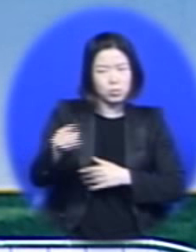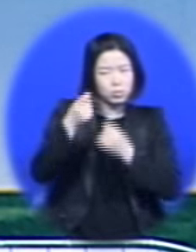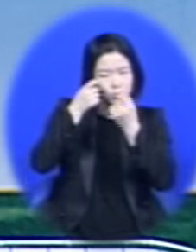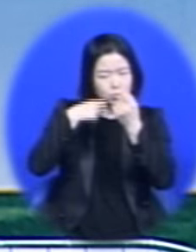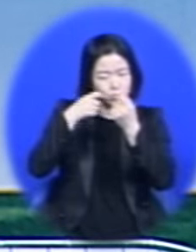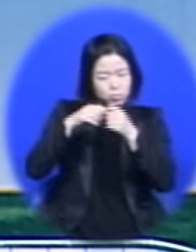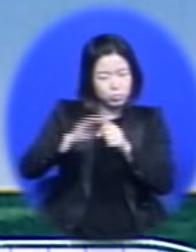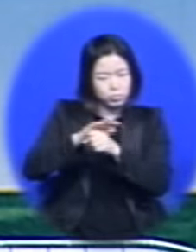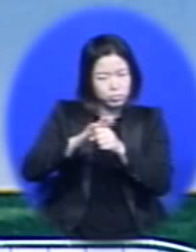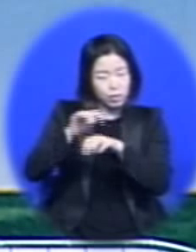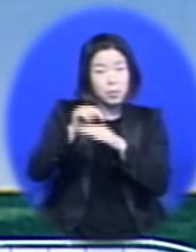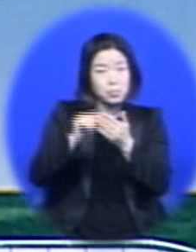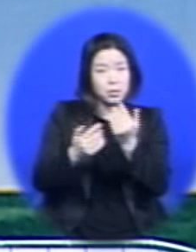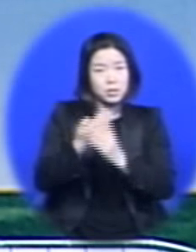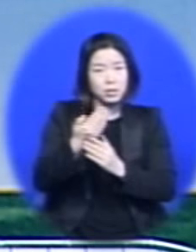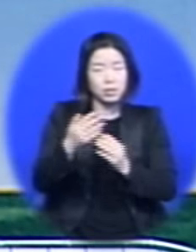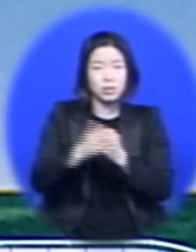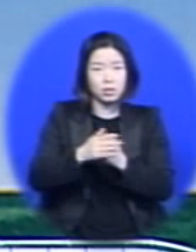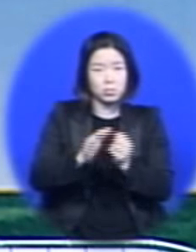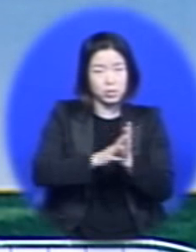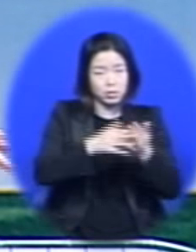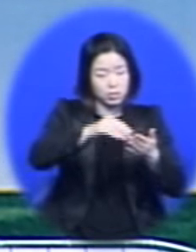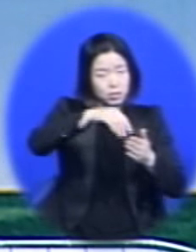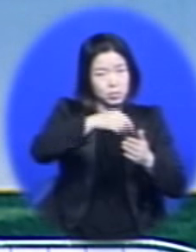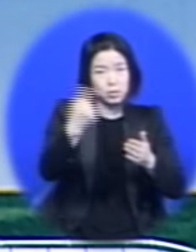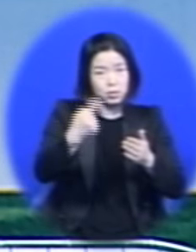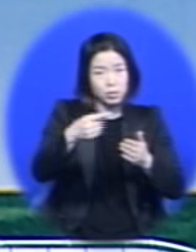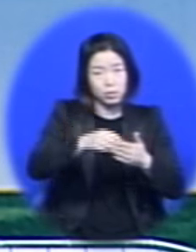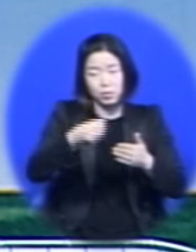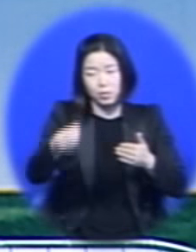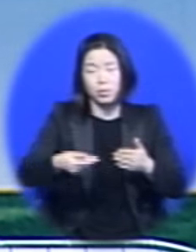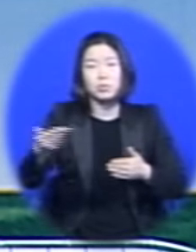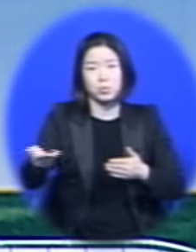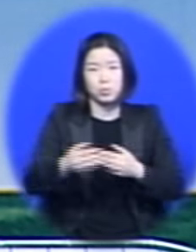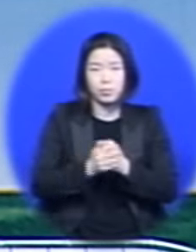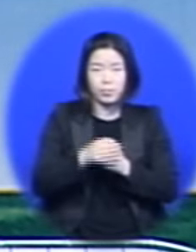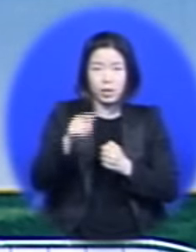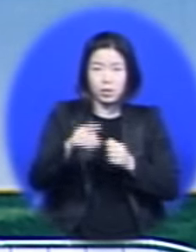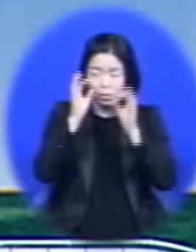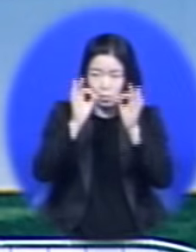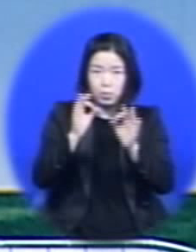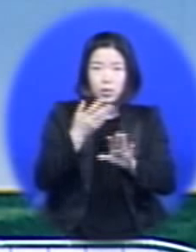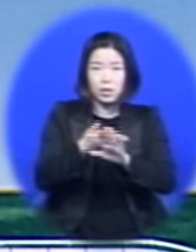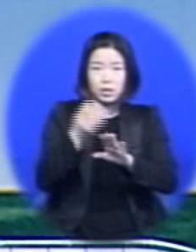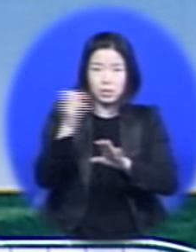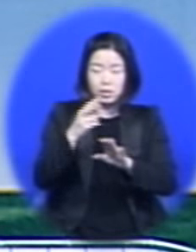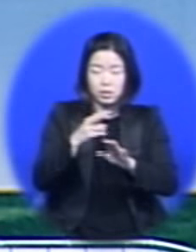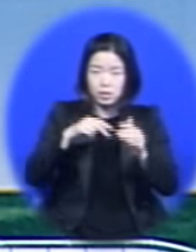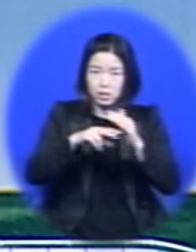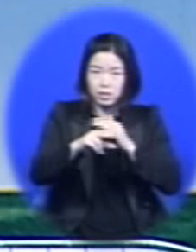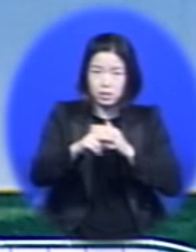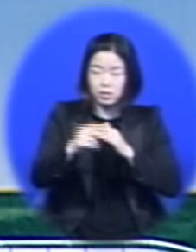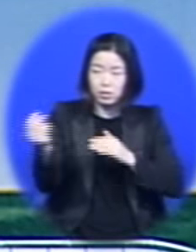것입니다. 그래서 지갑에서 1,000원을 꺼내서 주었답니다. 이를 보고 다시 지하철을 타고 오는데 이 아이를